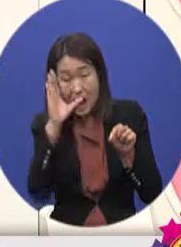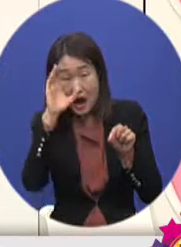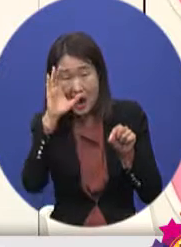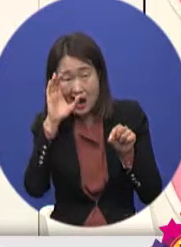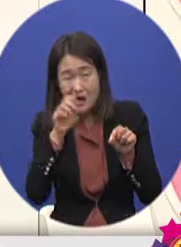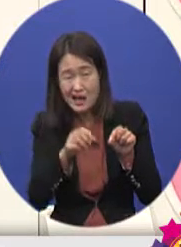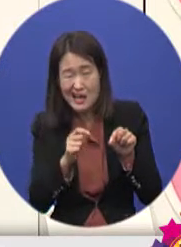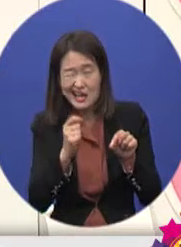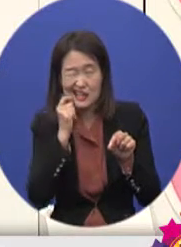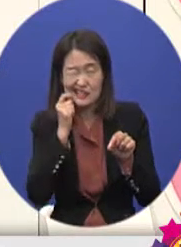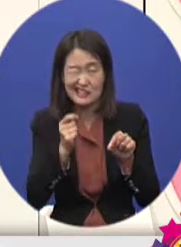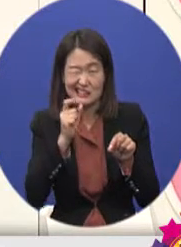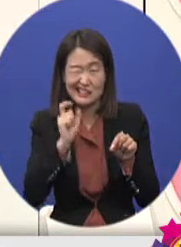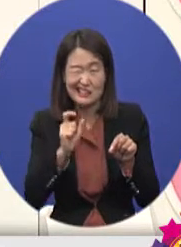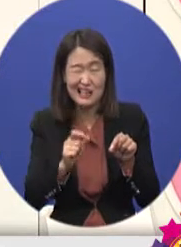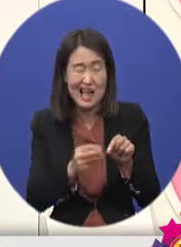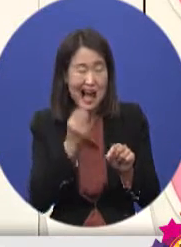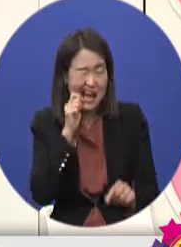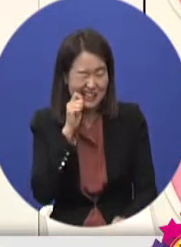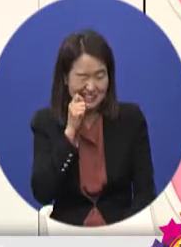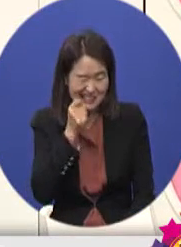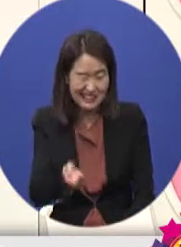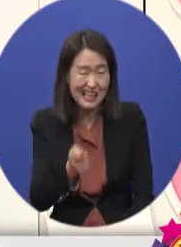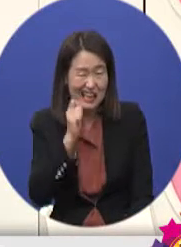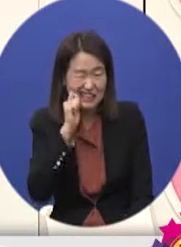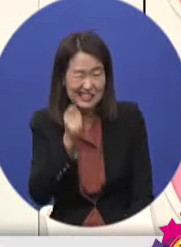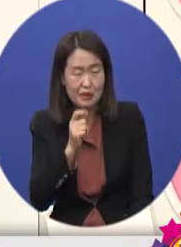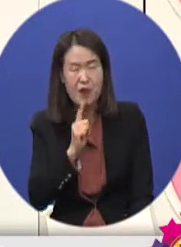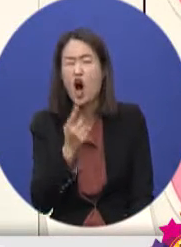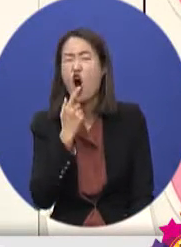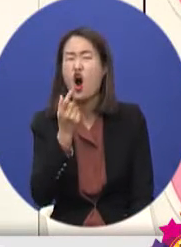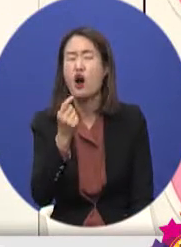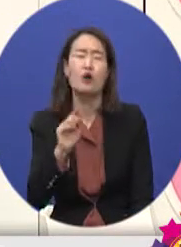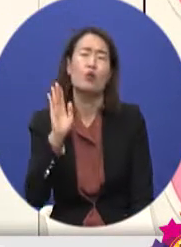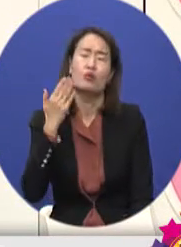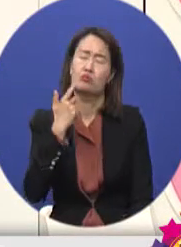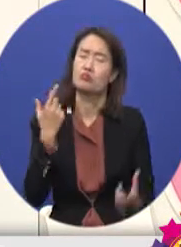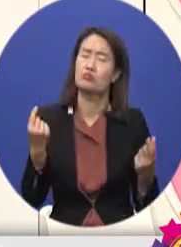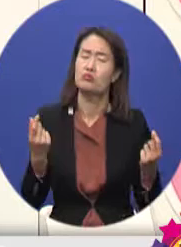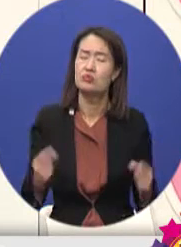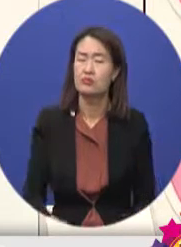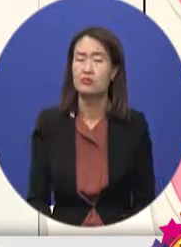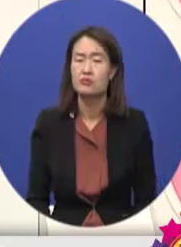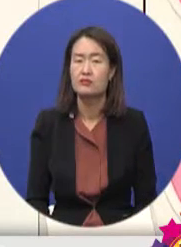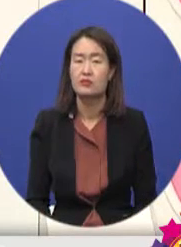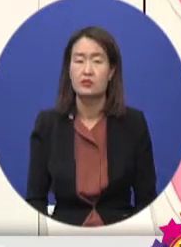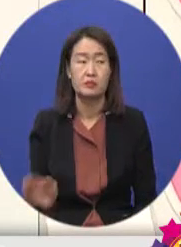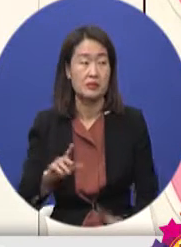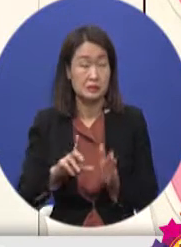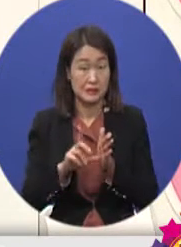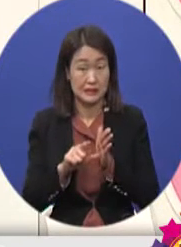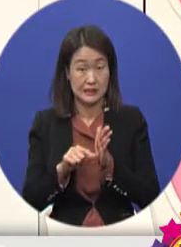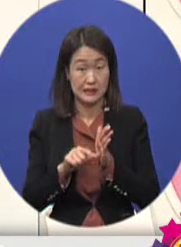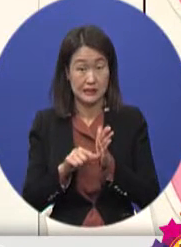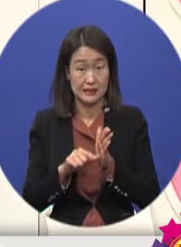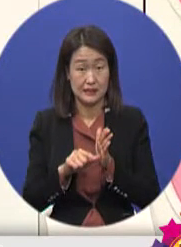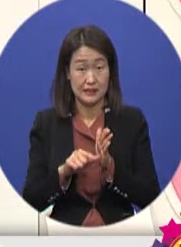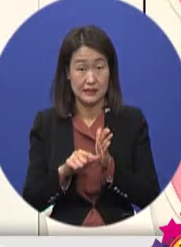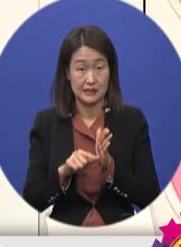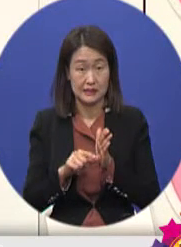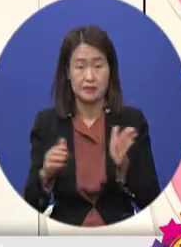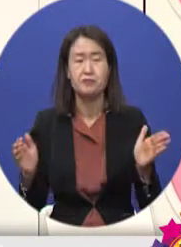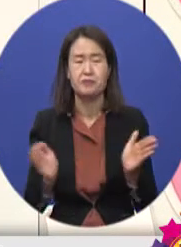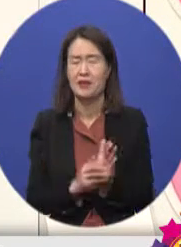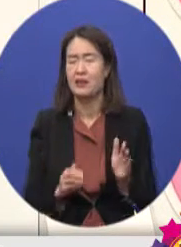고무 씹는 맛이 요새는 그래요. 아. 요새는 그렇고 이제는 시기가 예. 좀